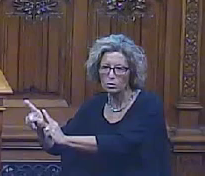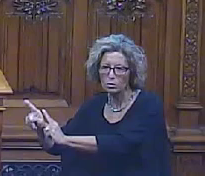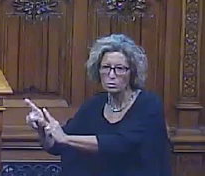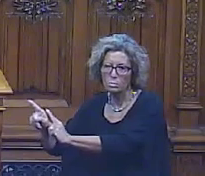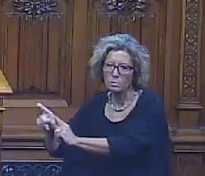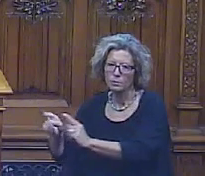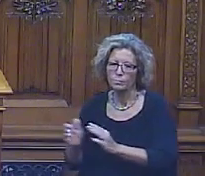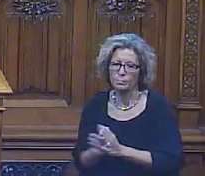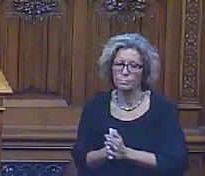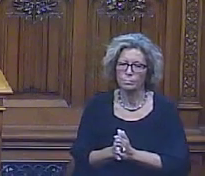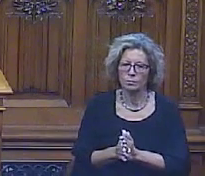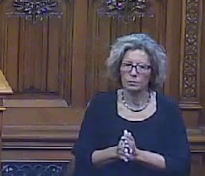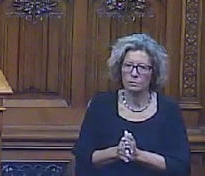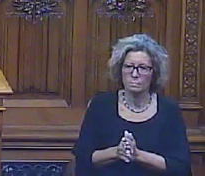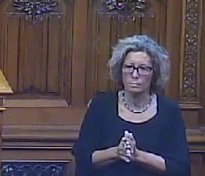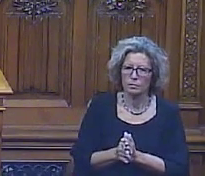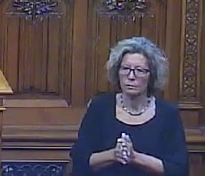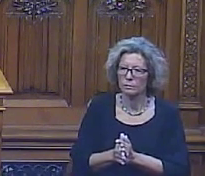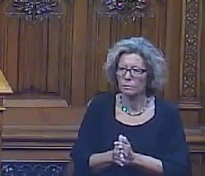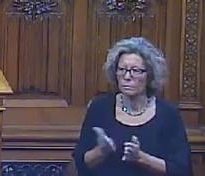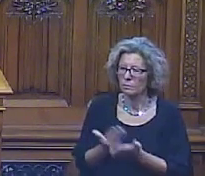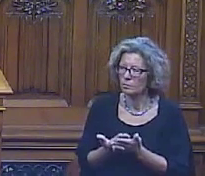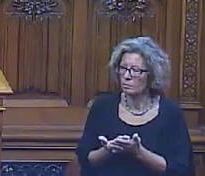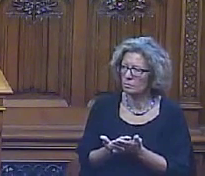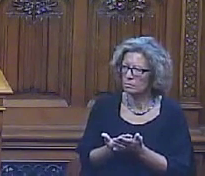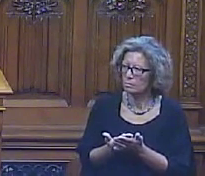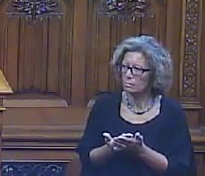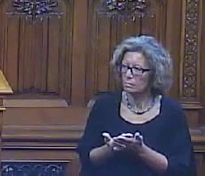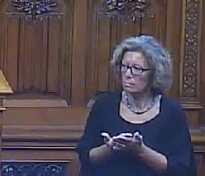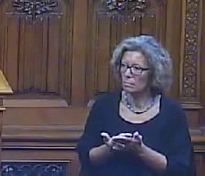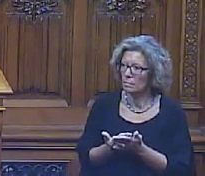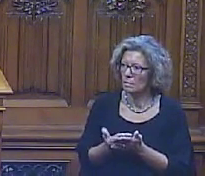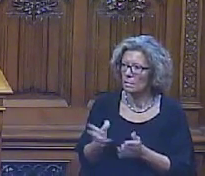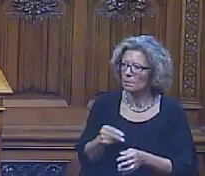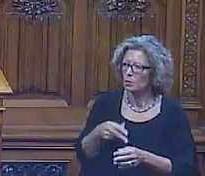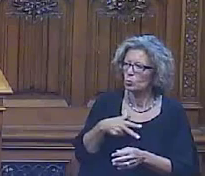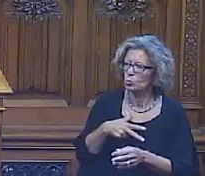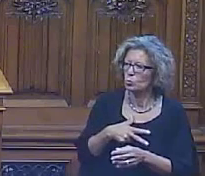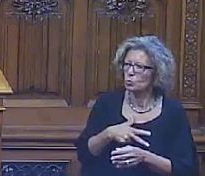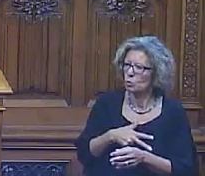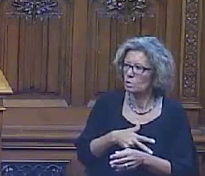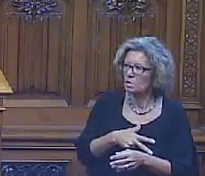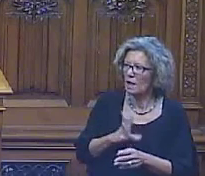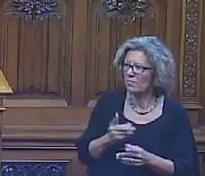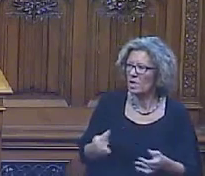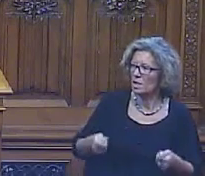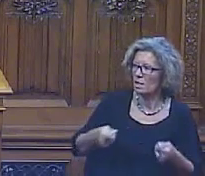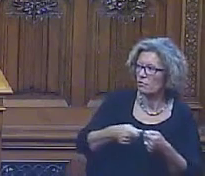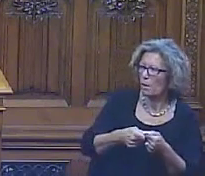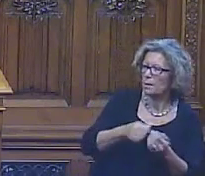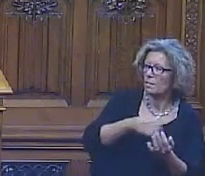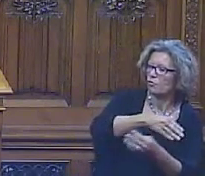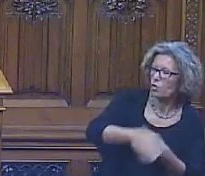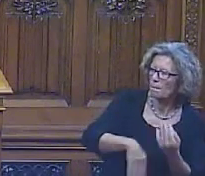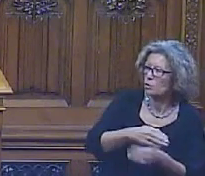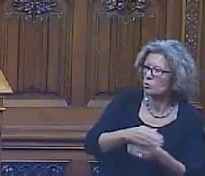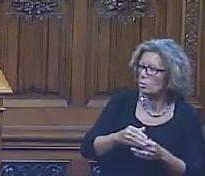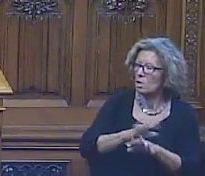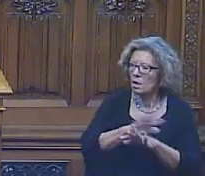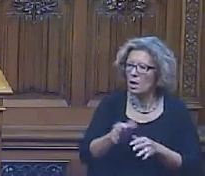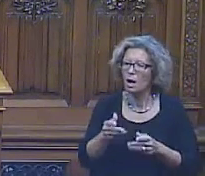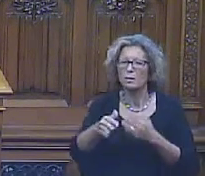stellen und das mit sozialen zu verbinden, zu vermischen,